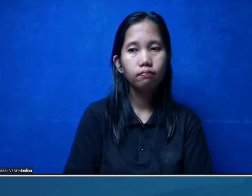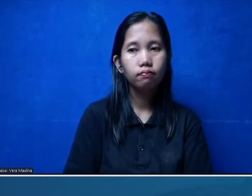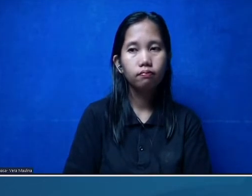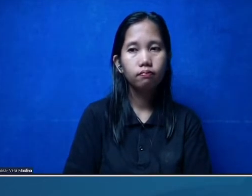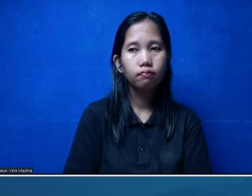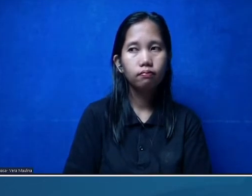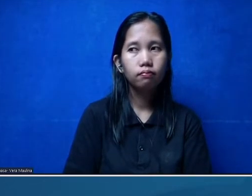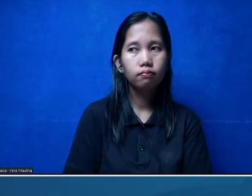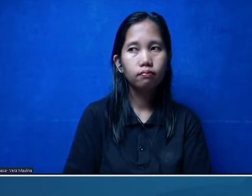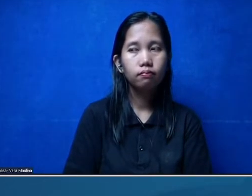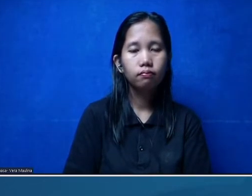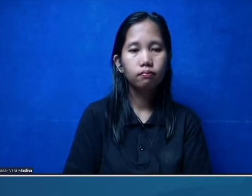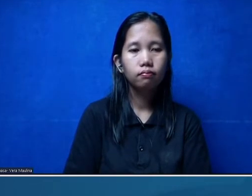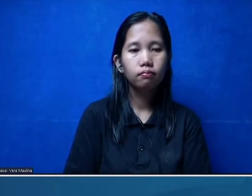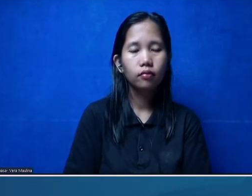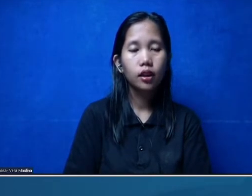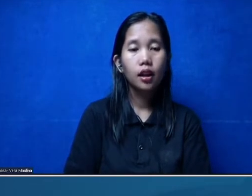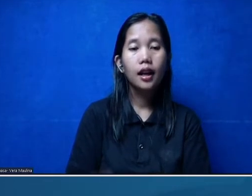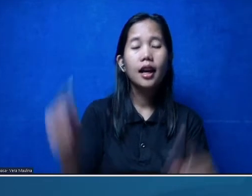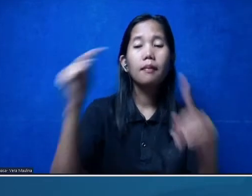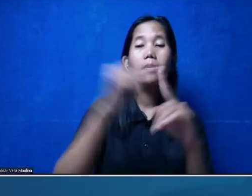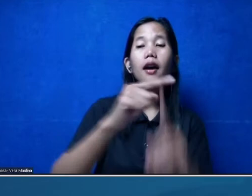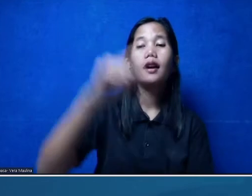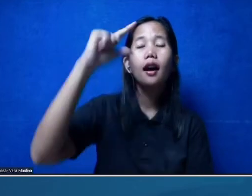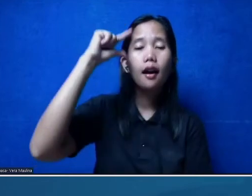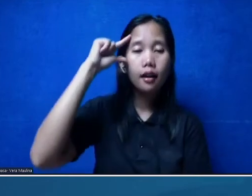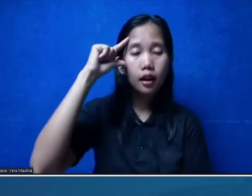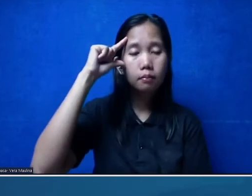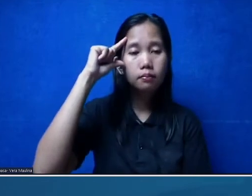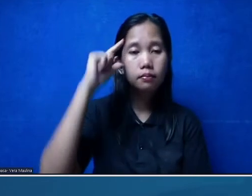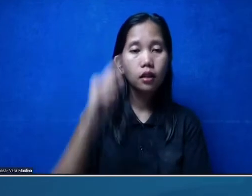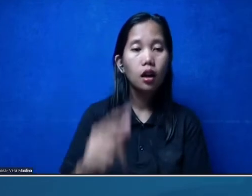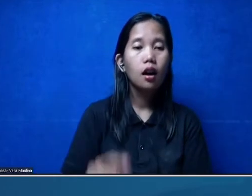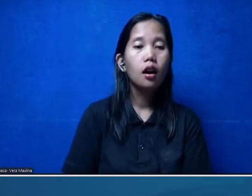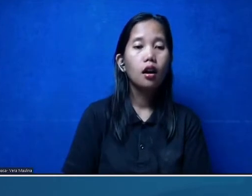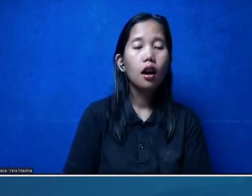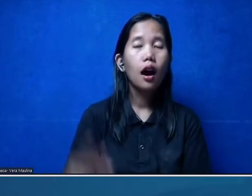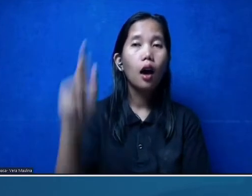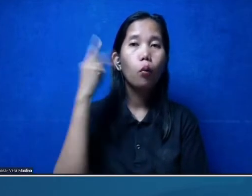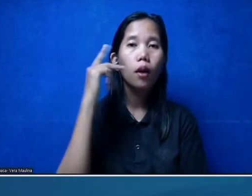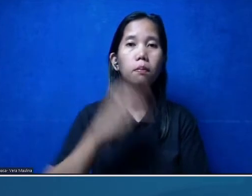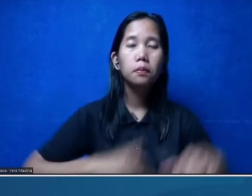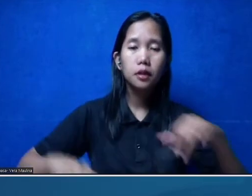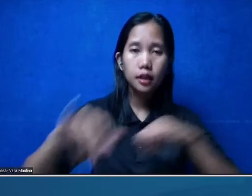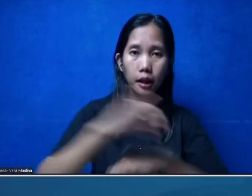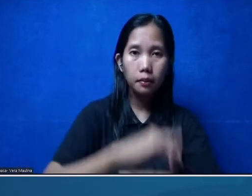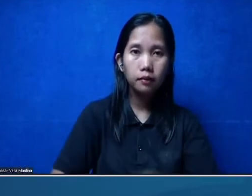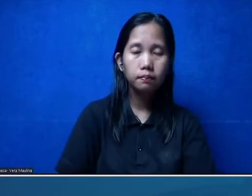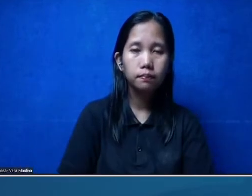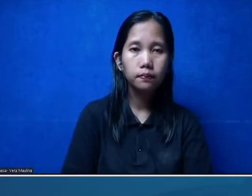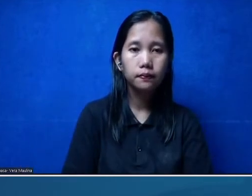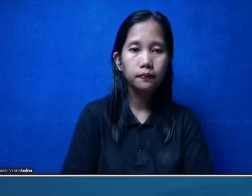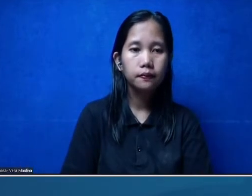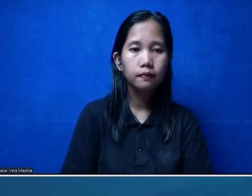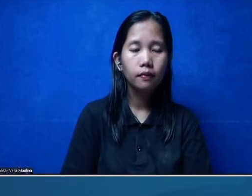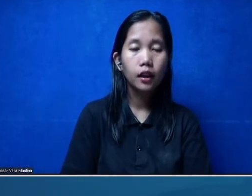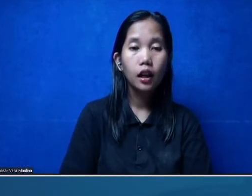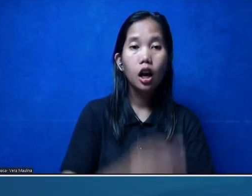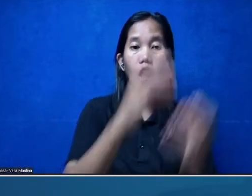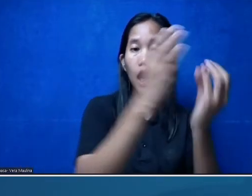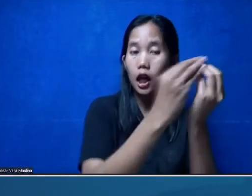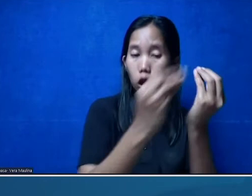bersama dengan keturunannya melalui keturunannya akan lahir seorang yang akan mengalahkan kuasa